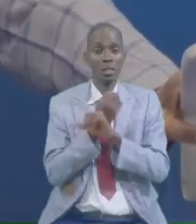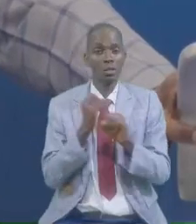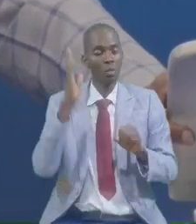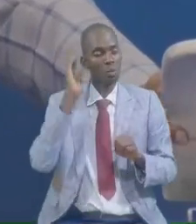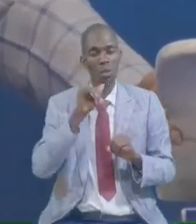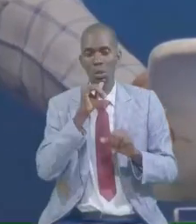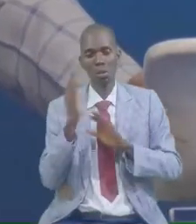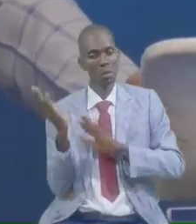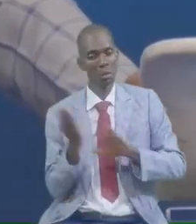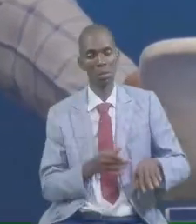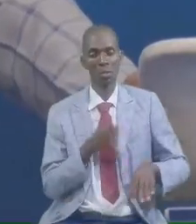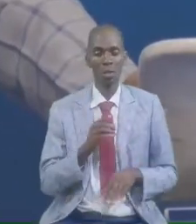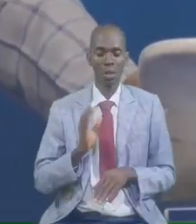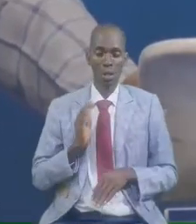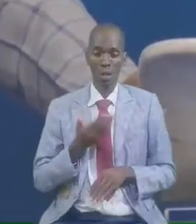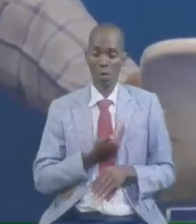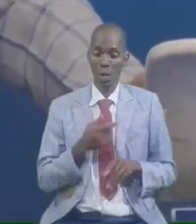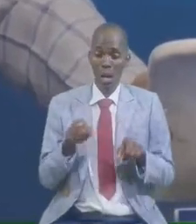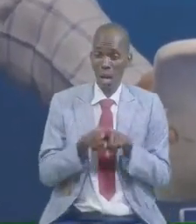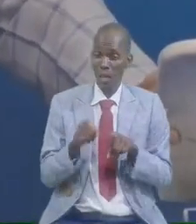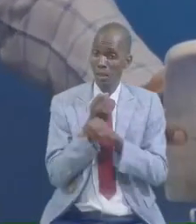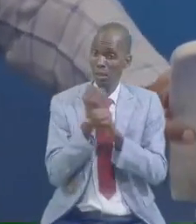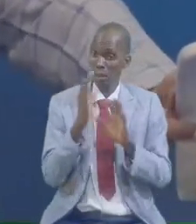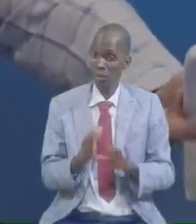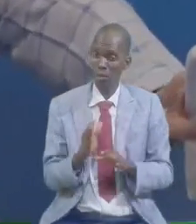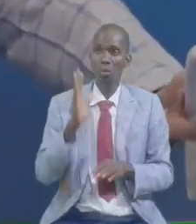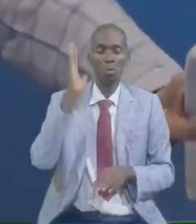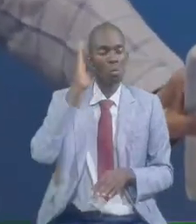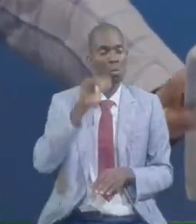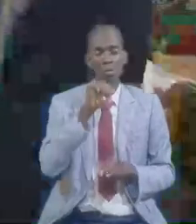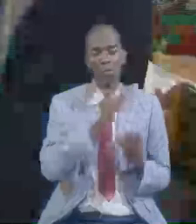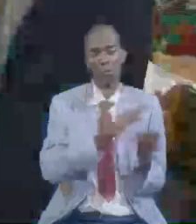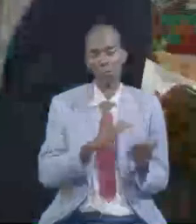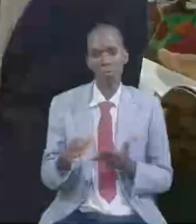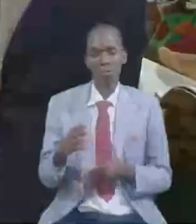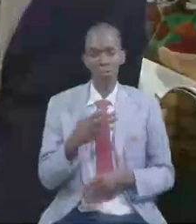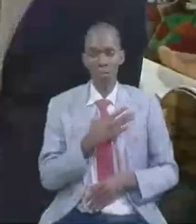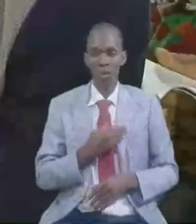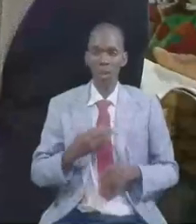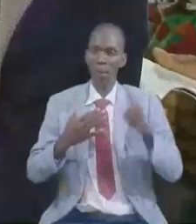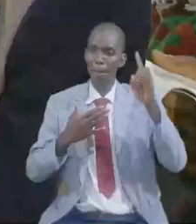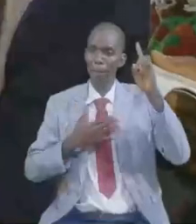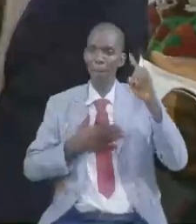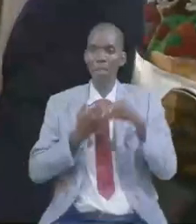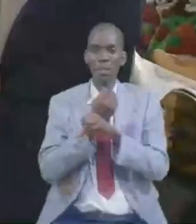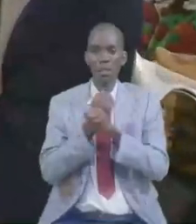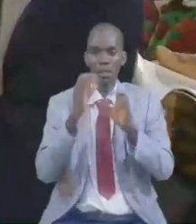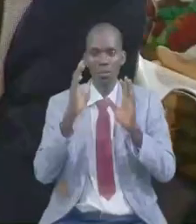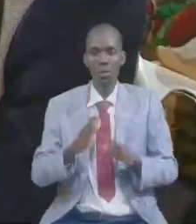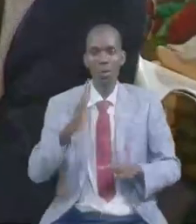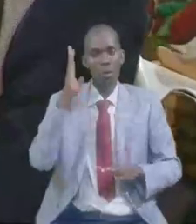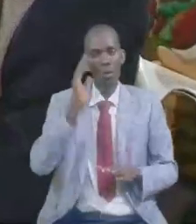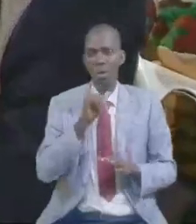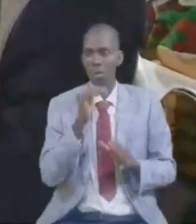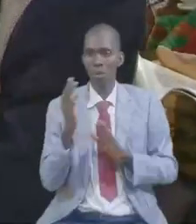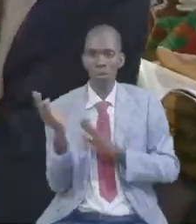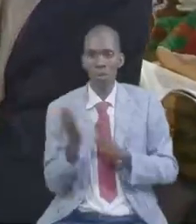En tant que sauveur, je ne t'abandonnerai point et mon salut ne t'abandonnera pas. En tant que